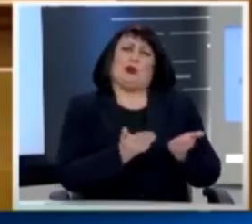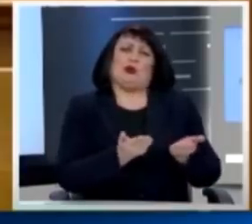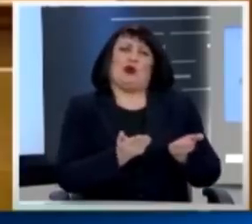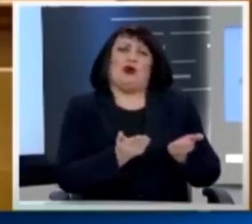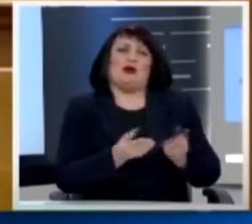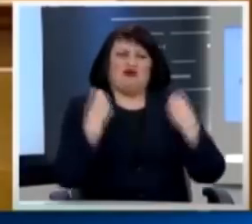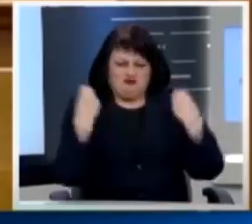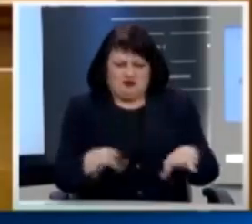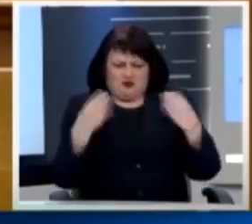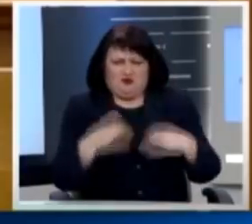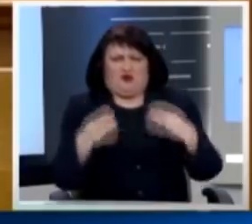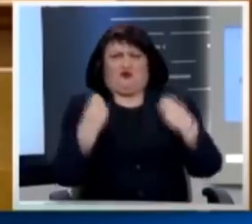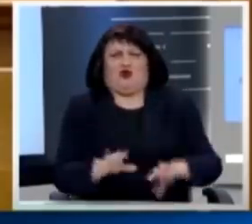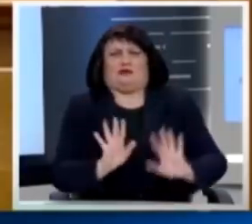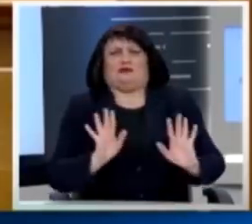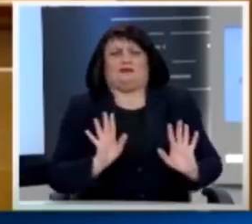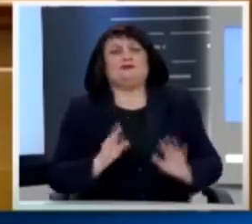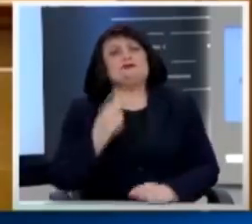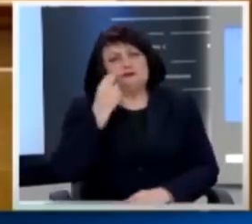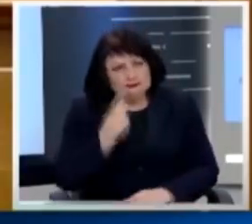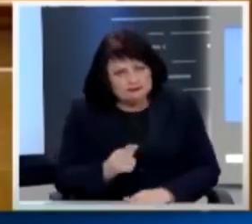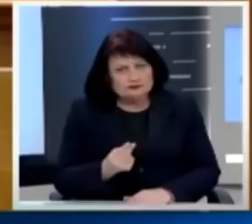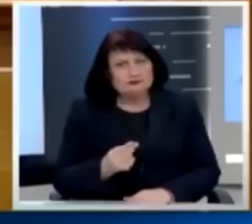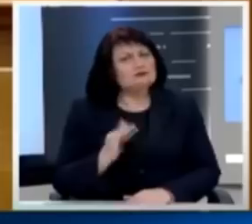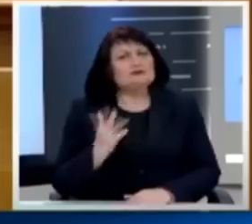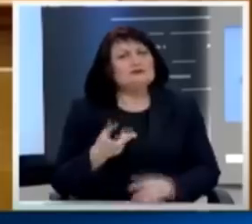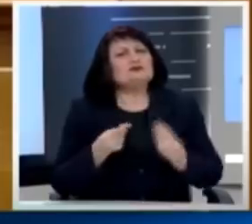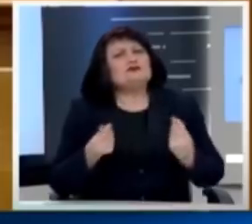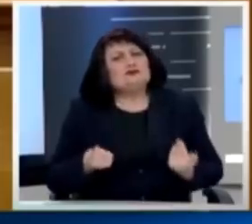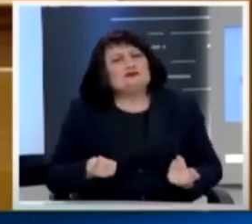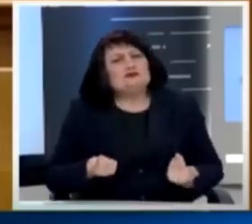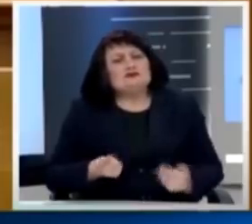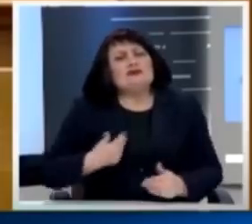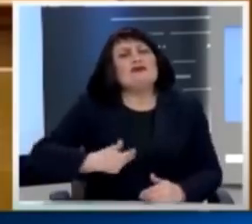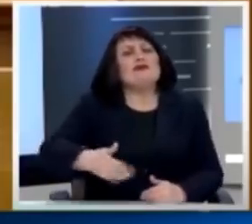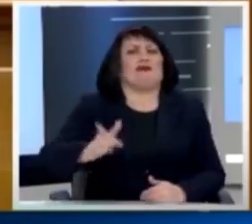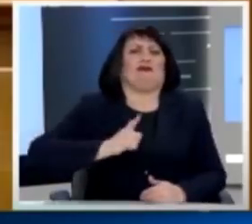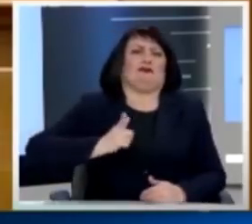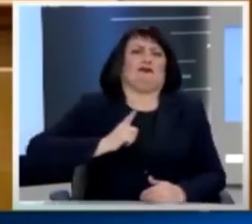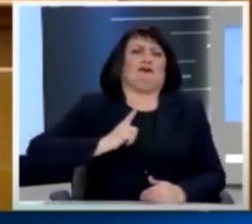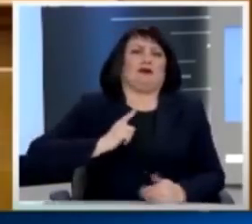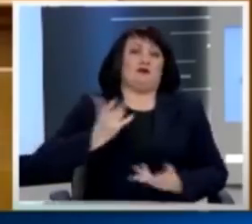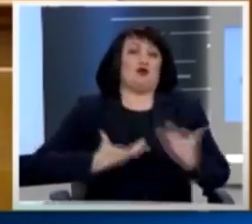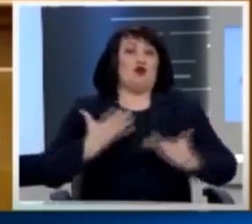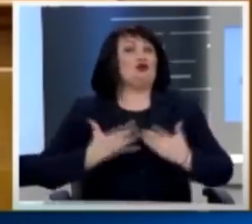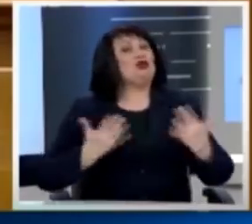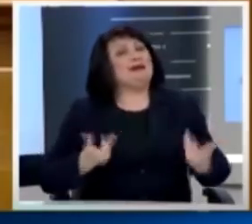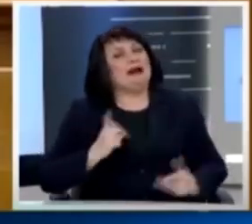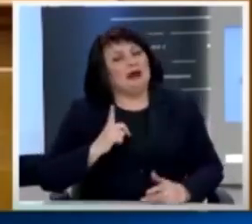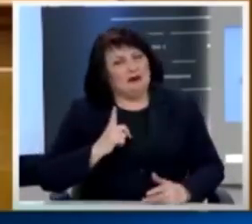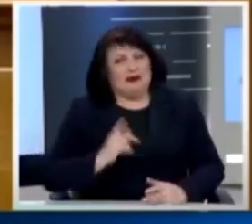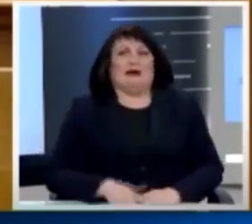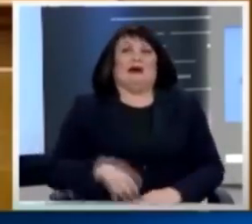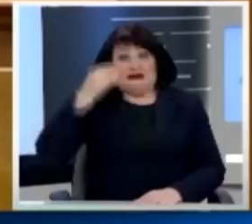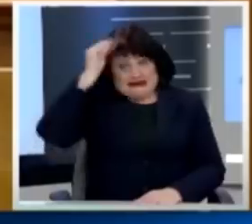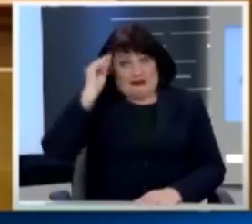από το κακό στο χειρότερο. Και αυτό φαίνεται μέσα και από τις προβλέψεις του φετινού προϋπολογισμού. Ο